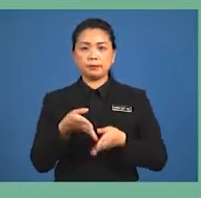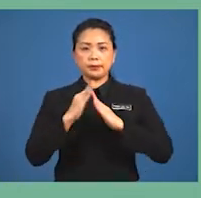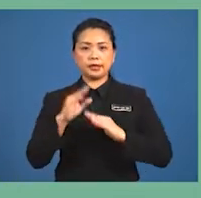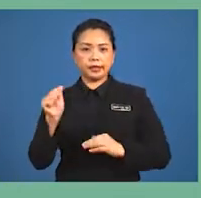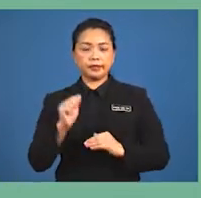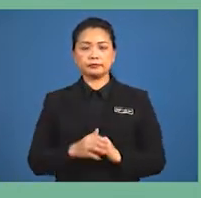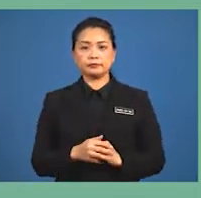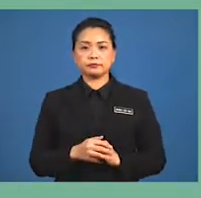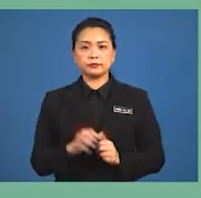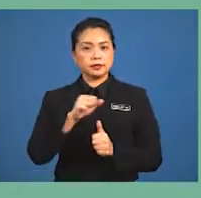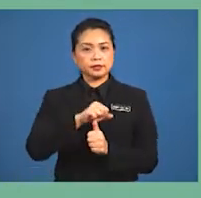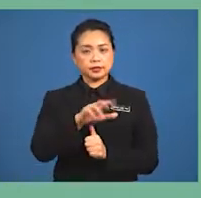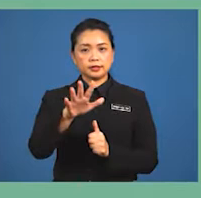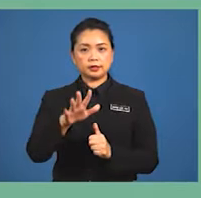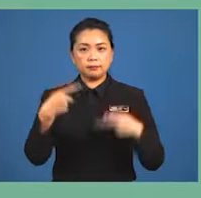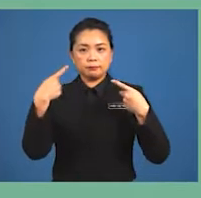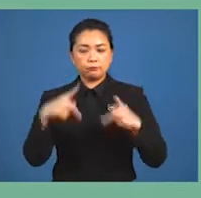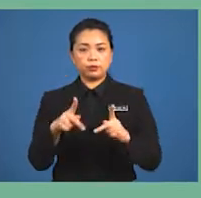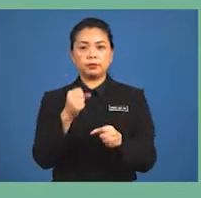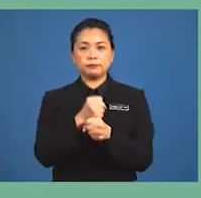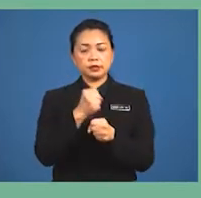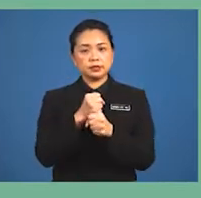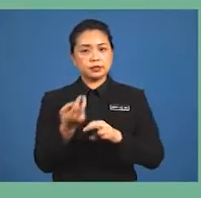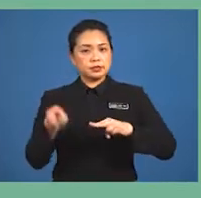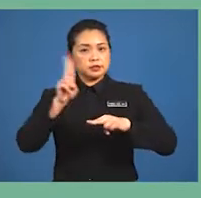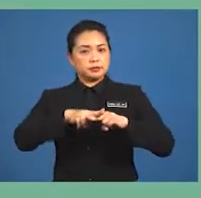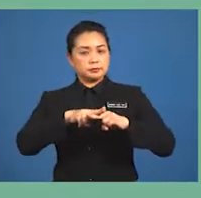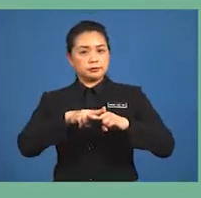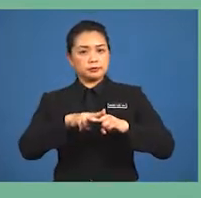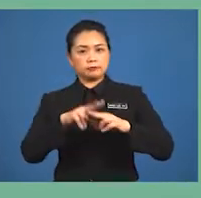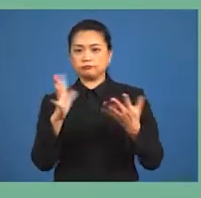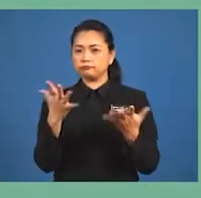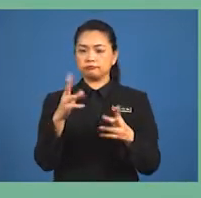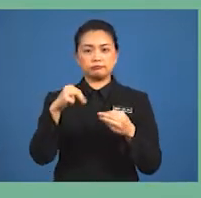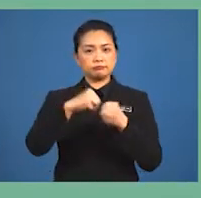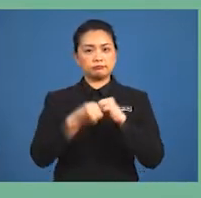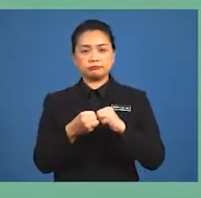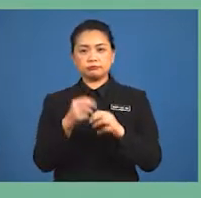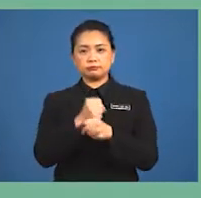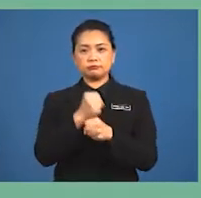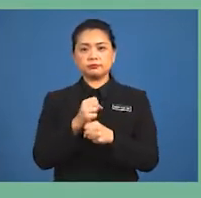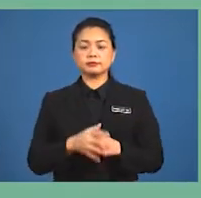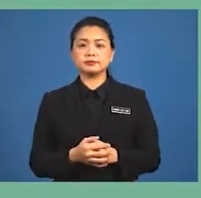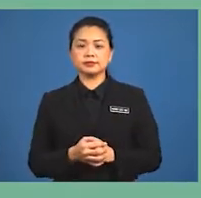permintaan aggregate. Kesannya, peluang pekerjaan meningkat dan pengangguran dapat diatasi.